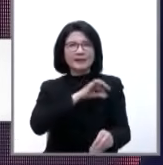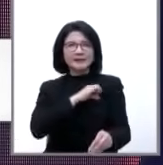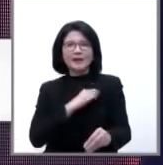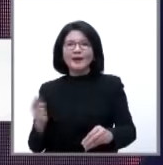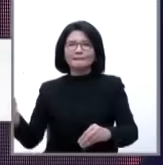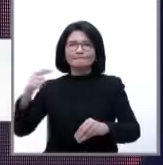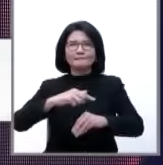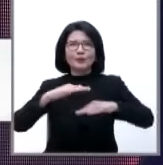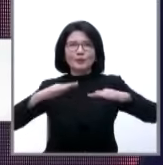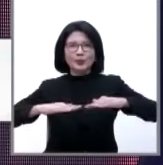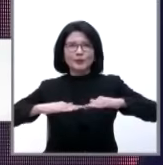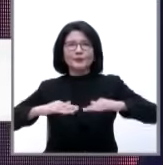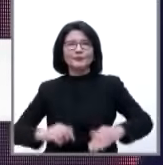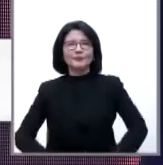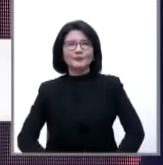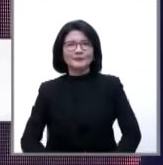ke podium masing-masing